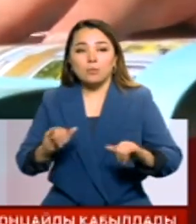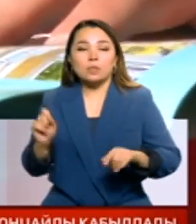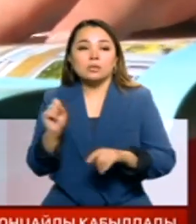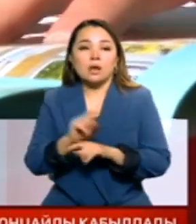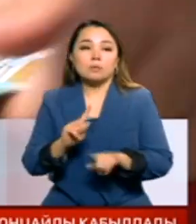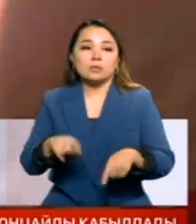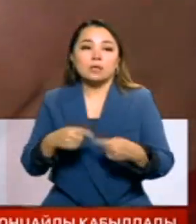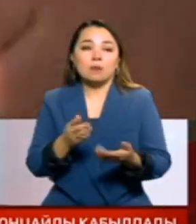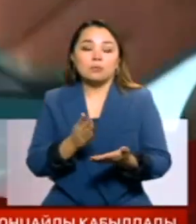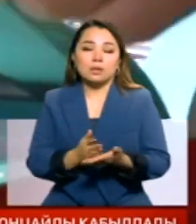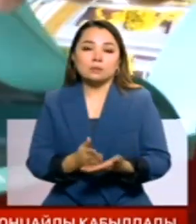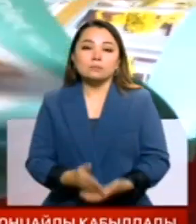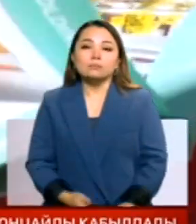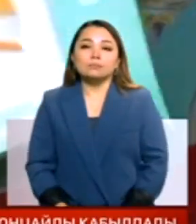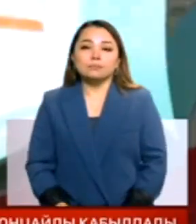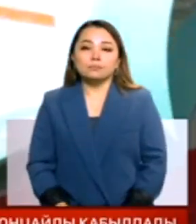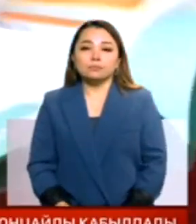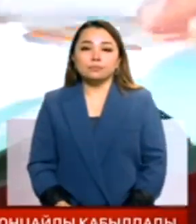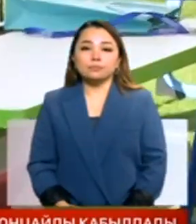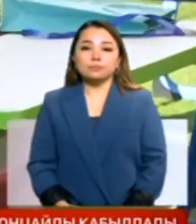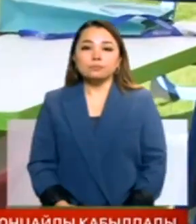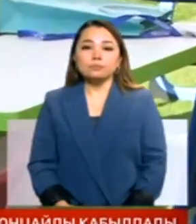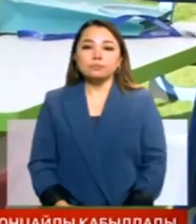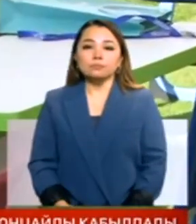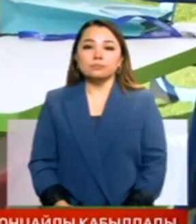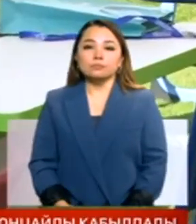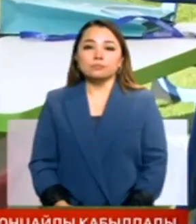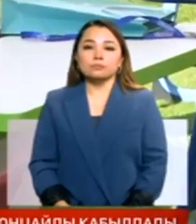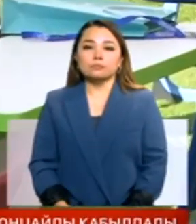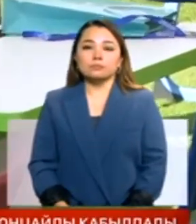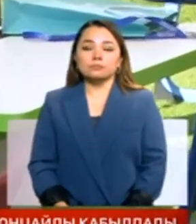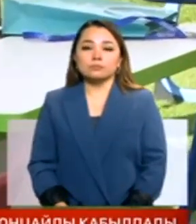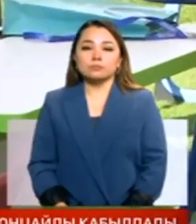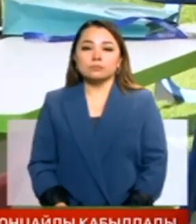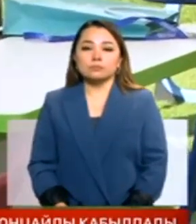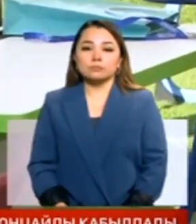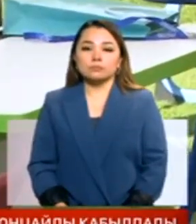тапсырды. Айнұр Әбілқасымқызы, Еркін Оразбаев, Қазақстан ұлттық арнасы, Түркістан облысынан.